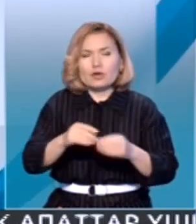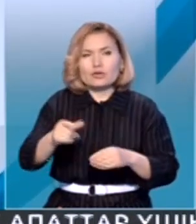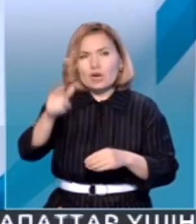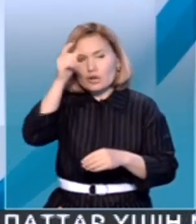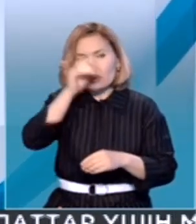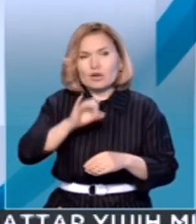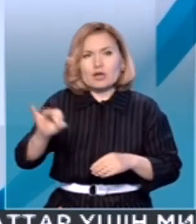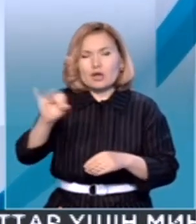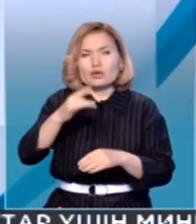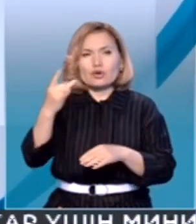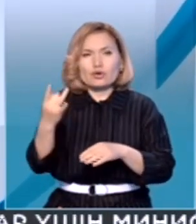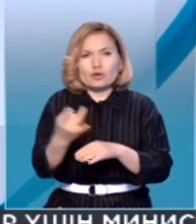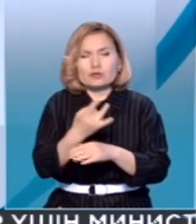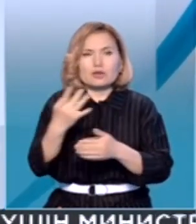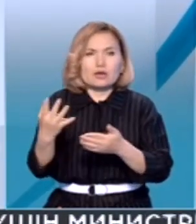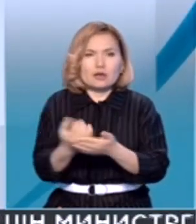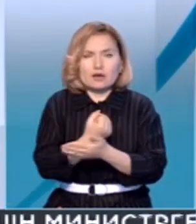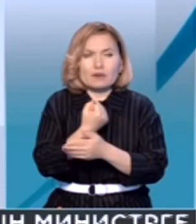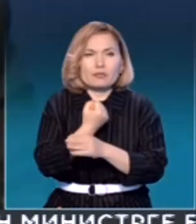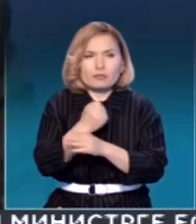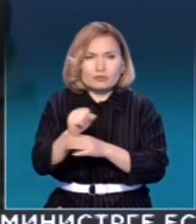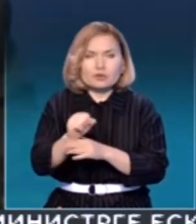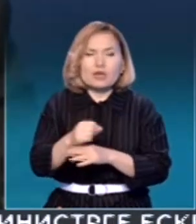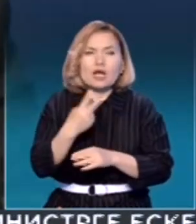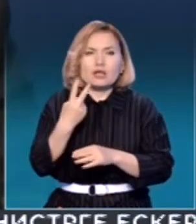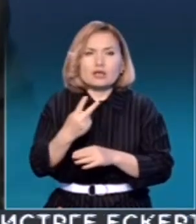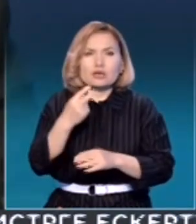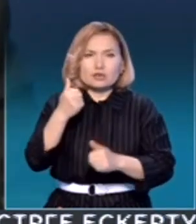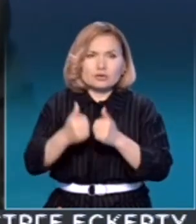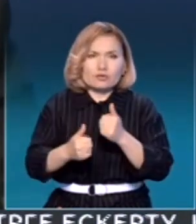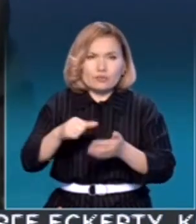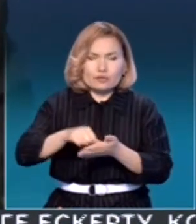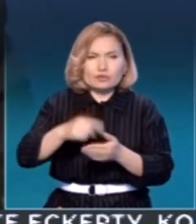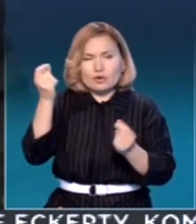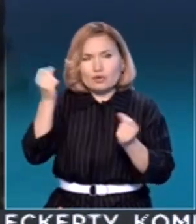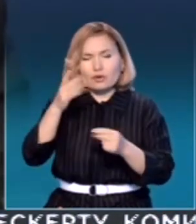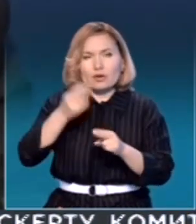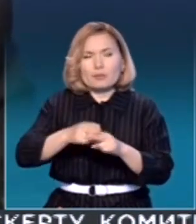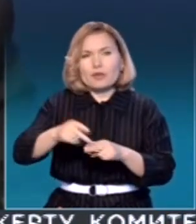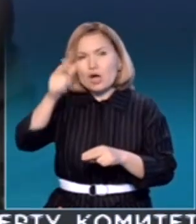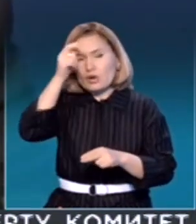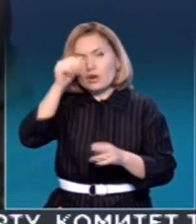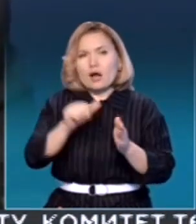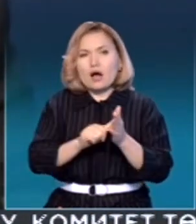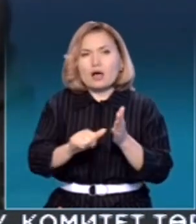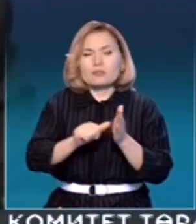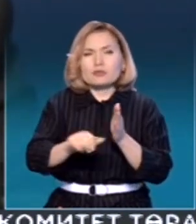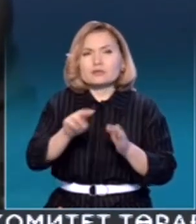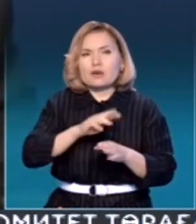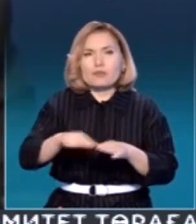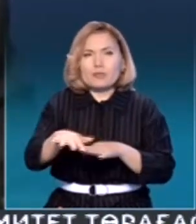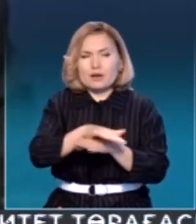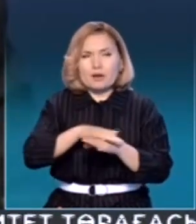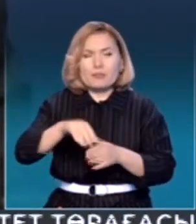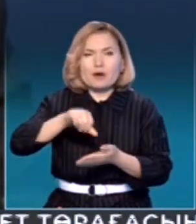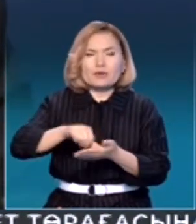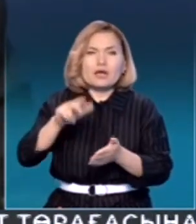тарихында тұңғыш рет жеңімпаз екінші турда анықталады. Түркиядағы 60 миллионнан аса дауыс берушінің